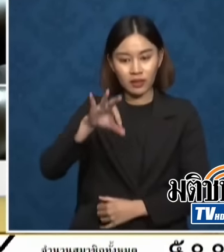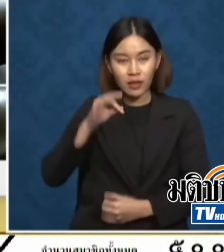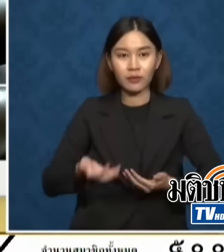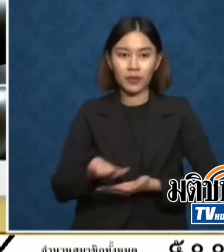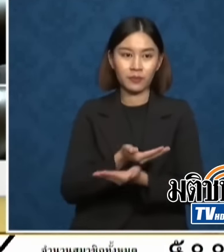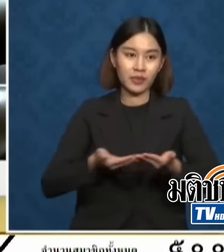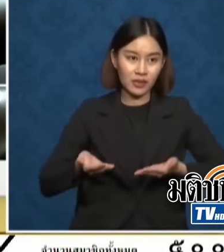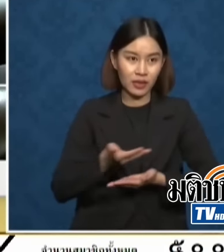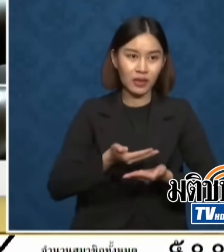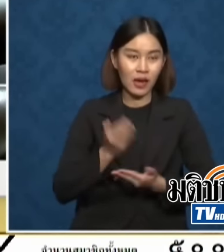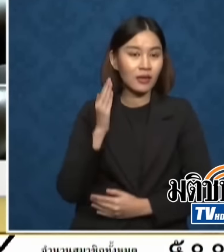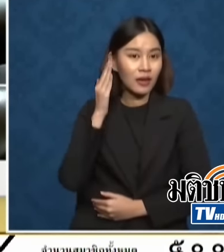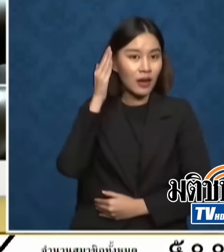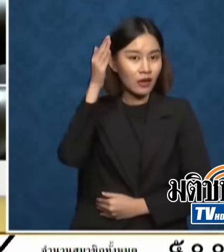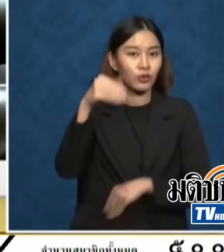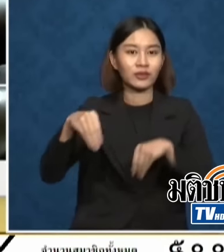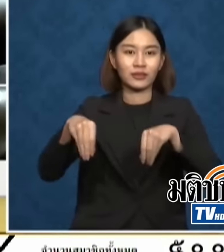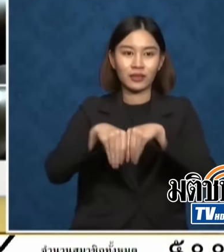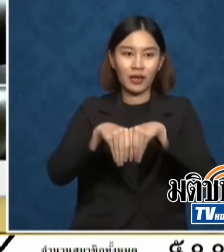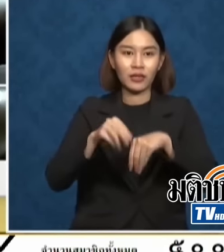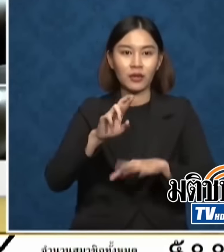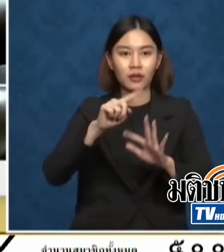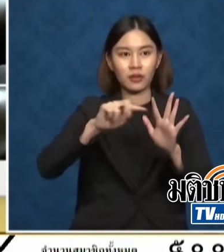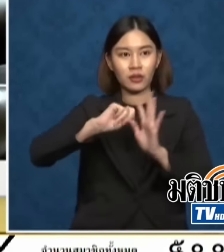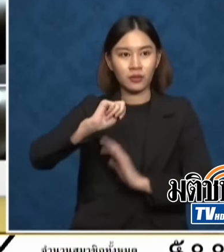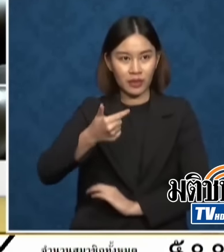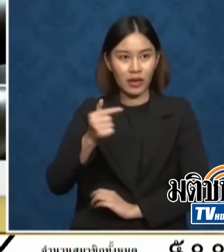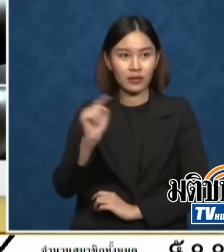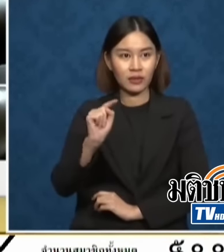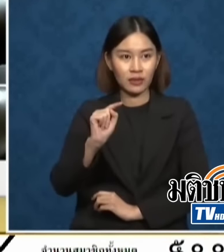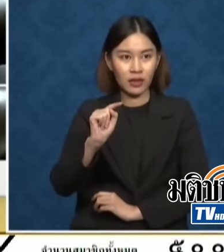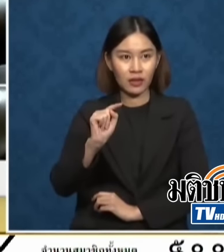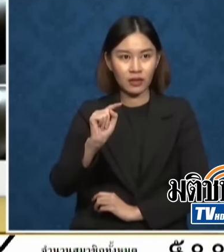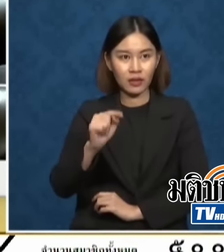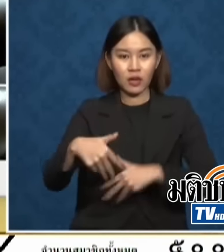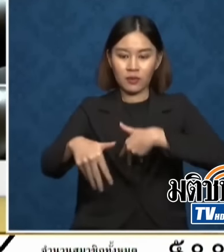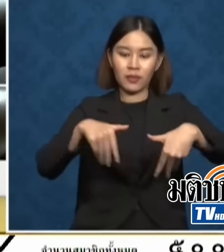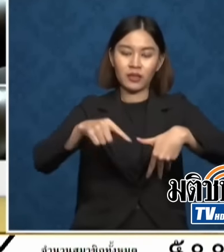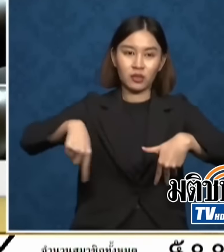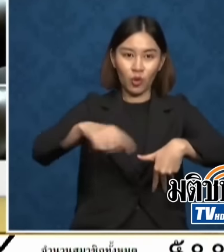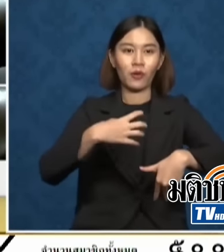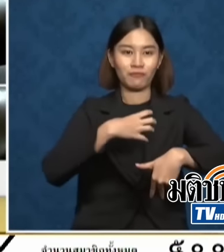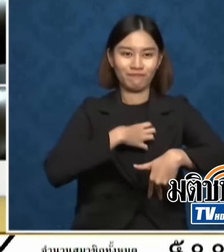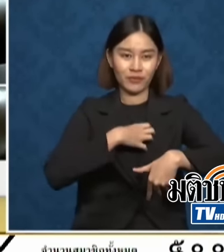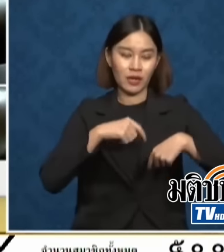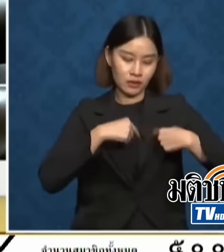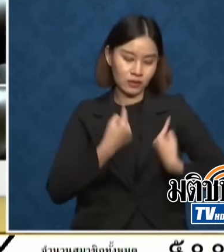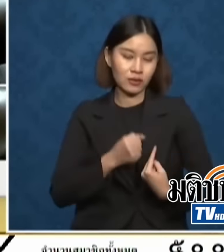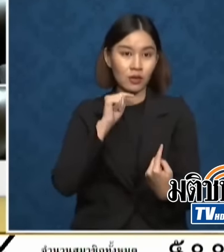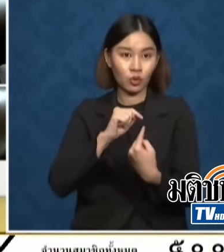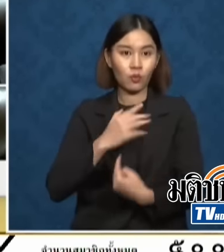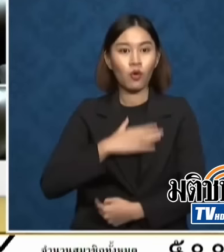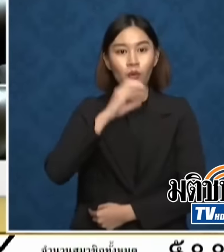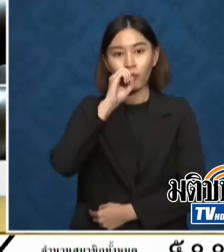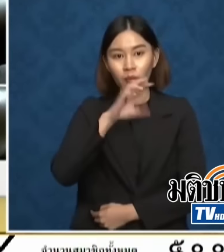ณาในอนาคตอันใกล้นี้เป็นร่างที่มาจากความต้องการของพี่น้องประชาชนที่ผมก